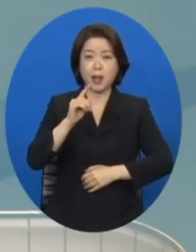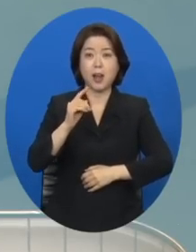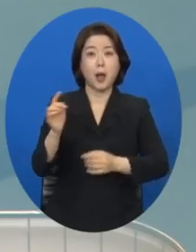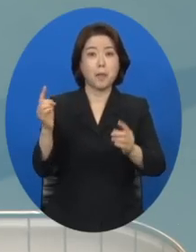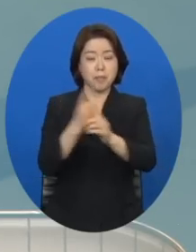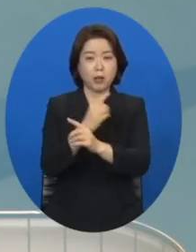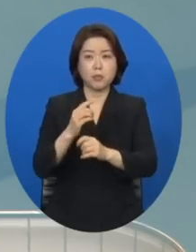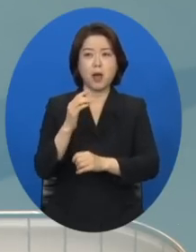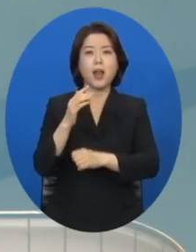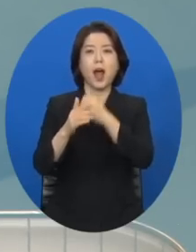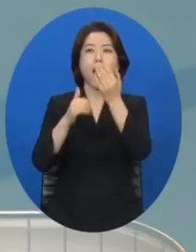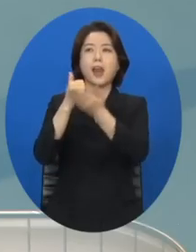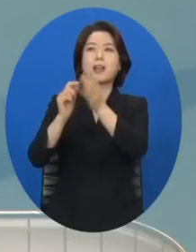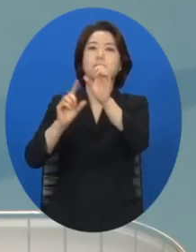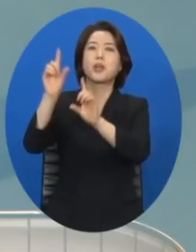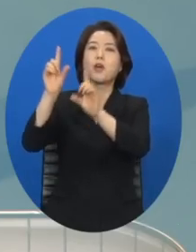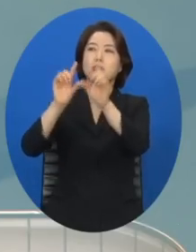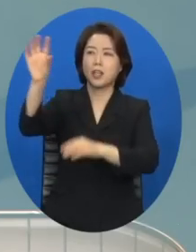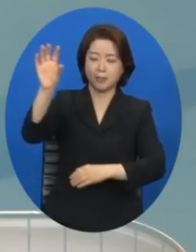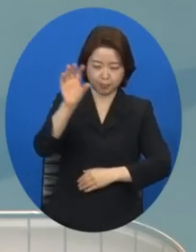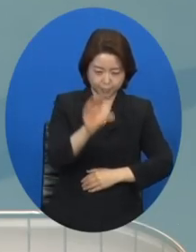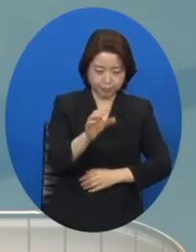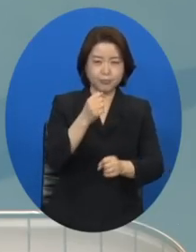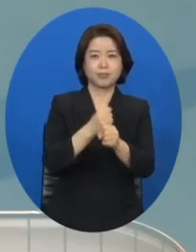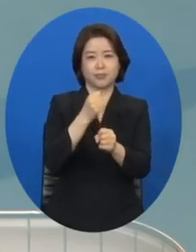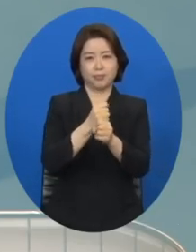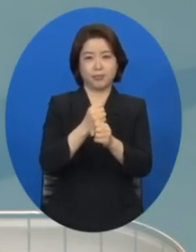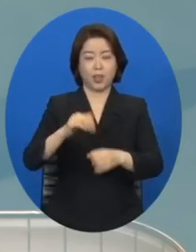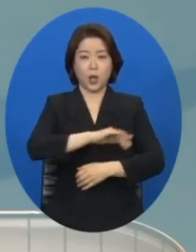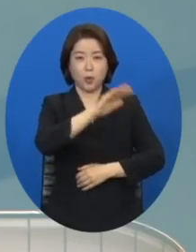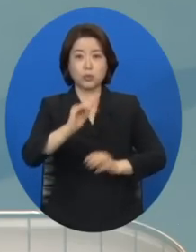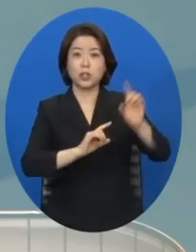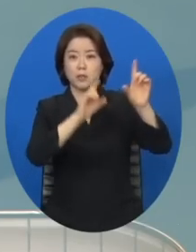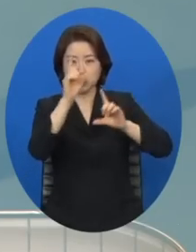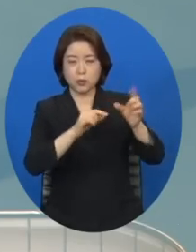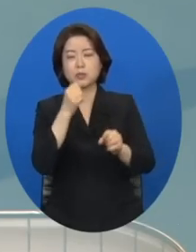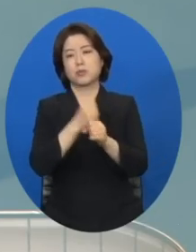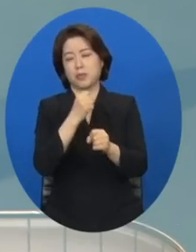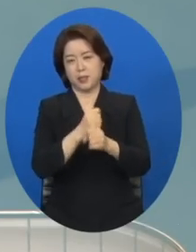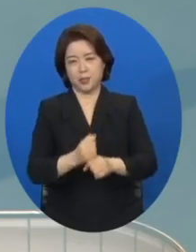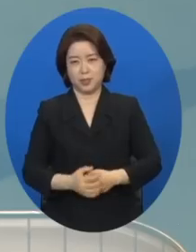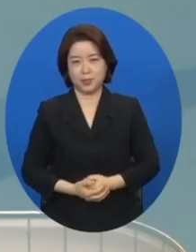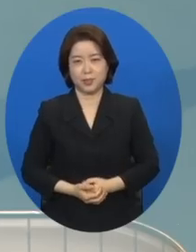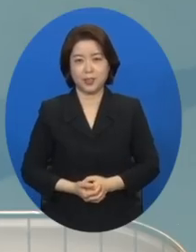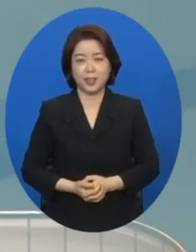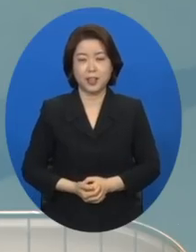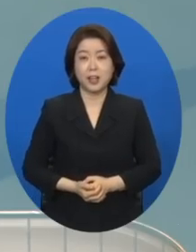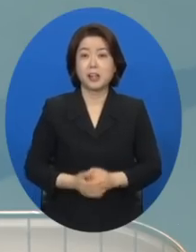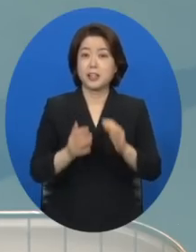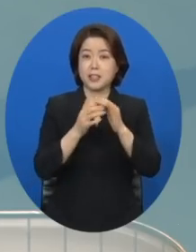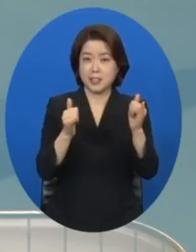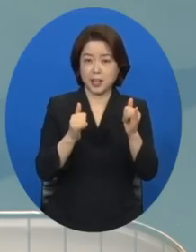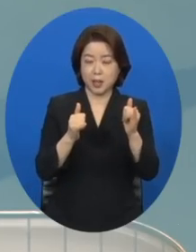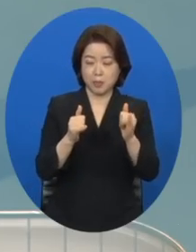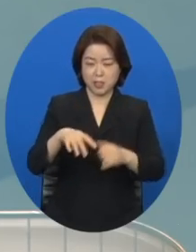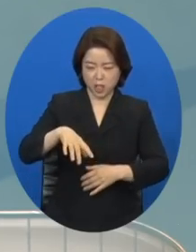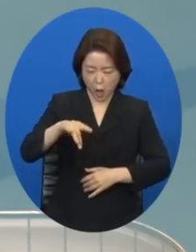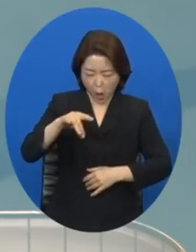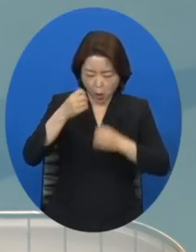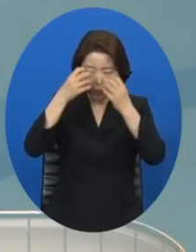하나님께서 사람을 지으실 때 하나님의 형상대로 우리의 형상대로 짓자라고 해서 인간을